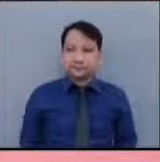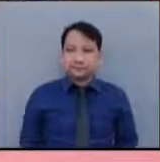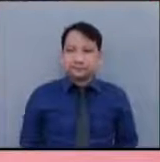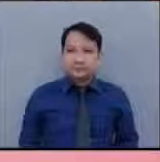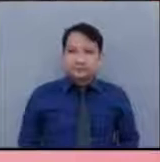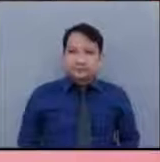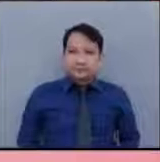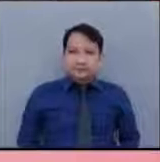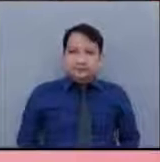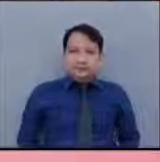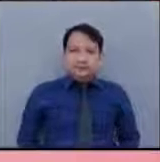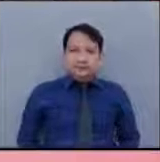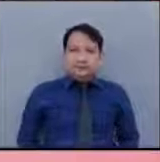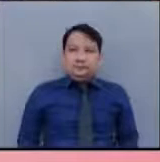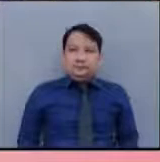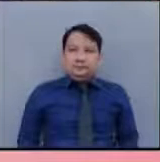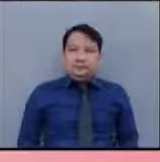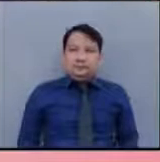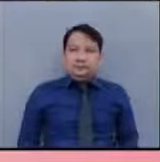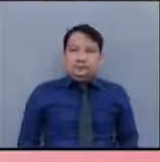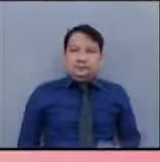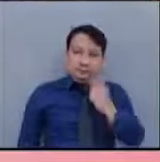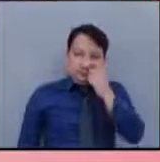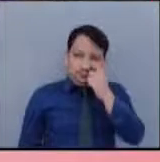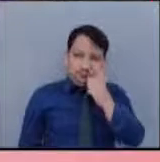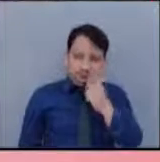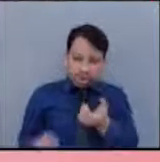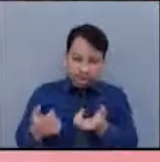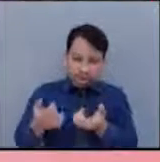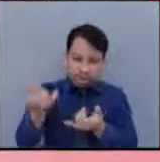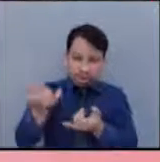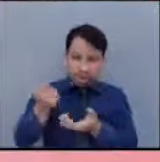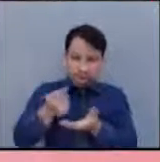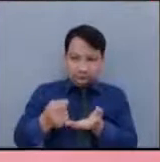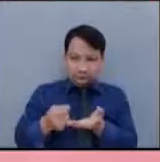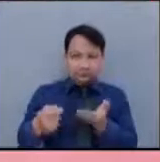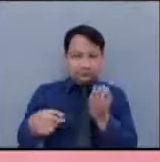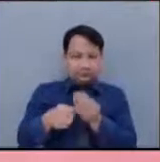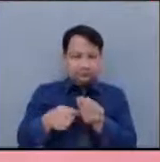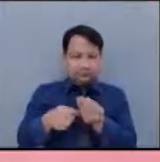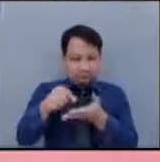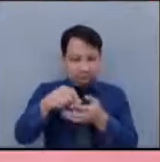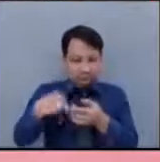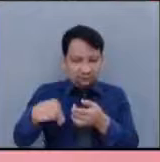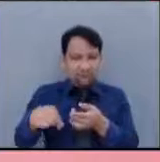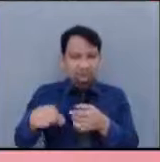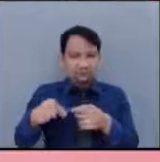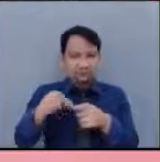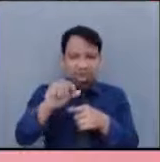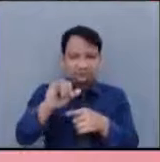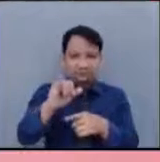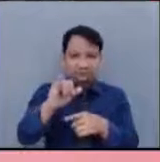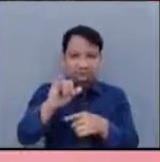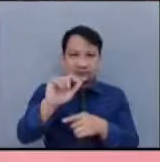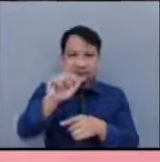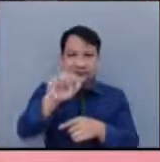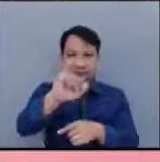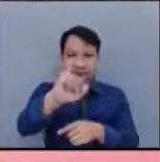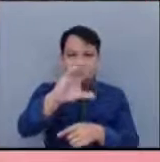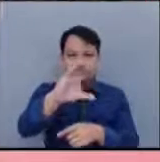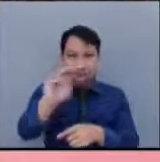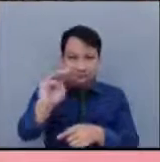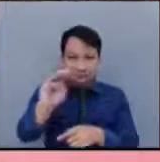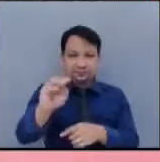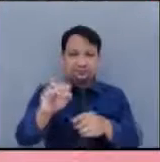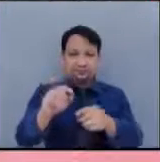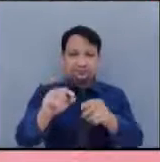Yan, kailangan, Chi, kuha ka ng ball pen. Mamarkahan natin ng 1 cm ang magkabilang gilid sa ibaba. Sige, so